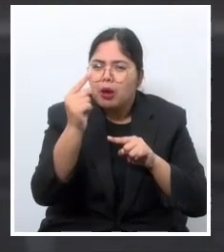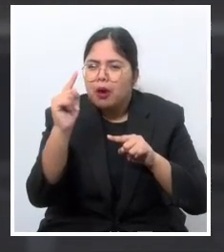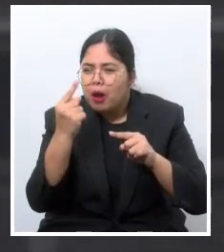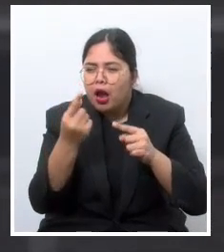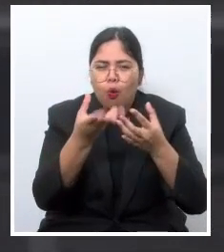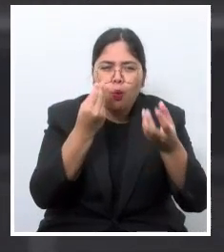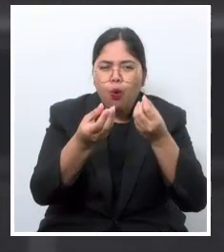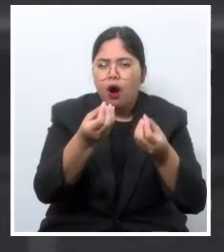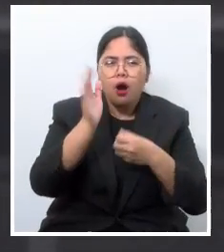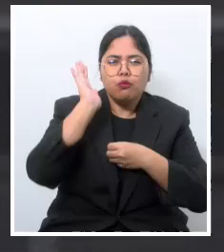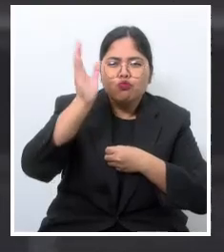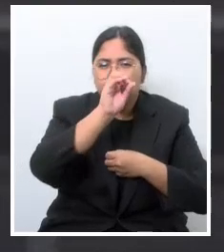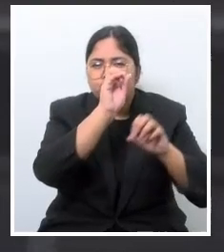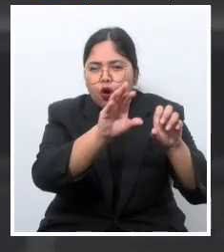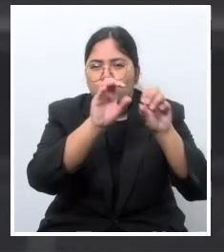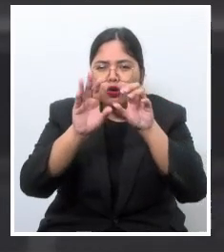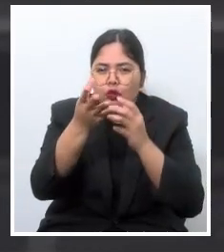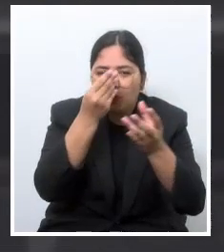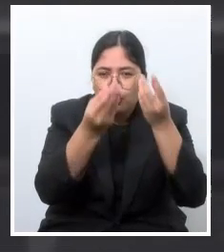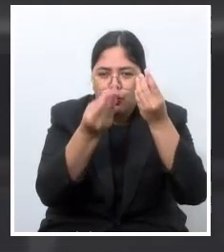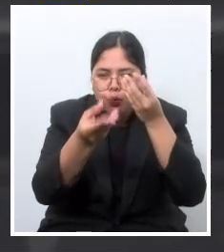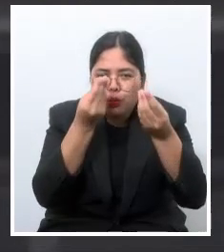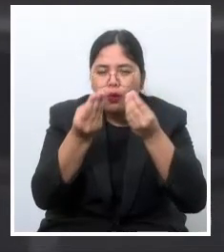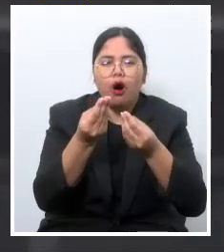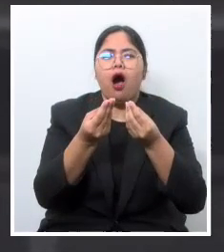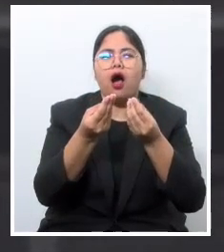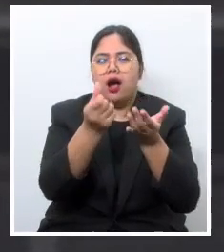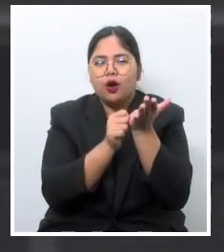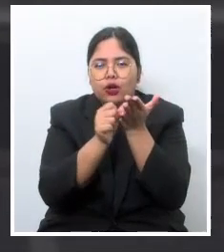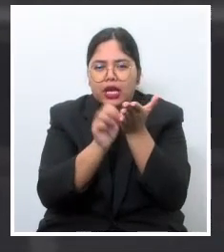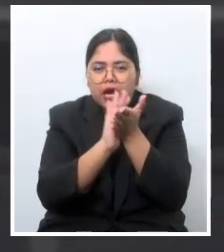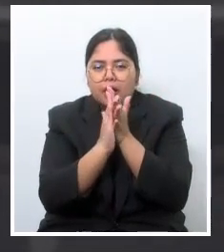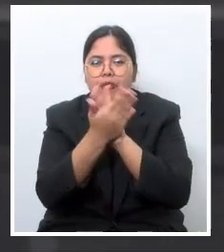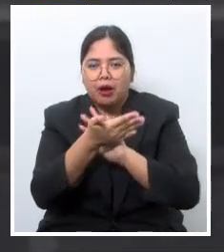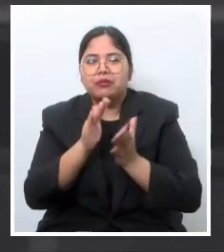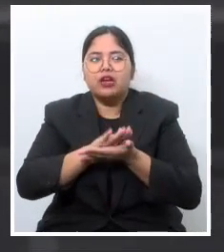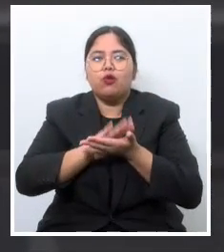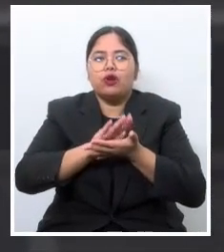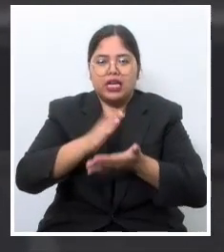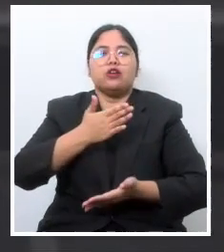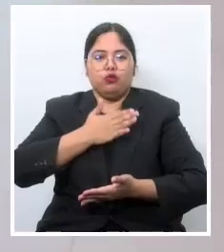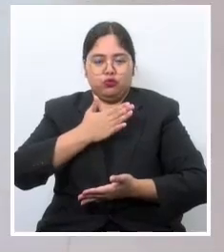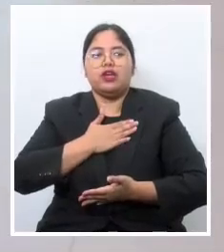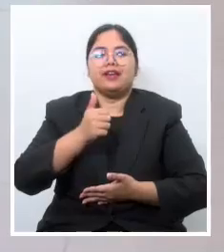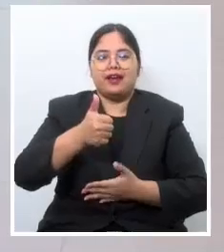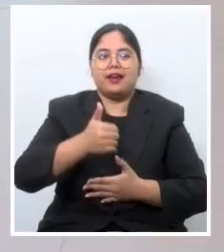ได้เราได้ซึมซับเราได้เรียนรู้แล้วก็นำไปปรับใช้ที่โรงเรียนได้เป็นอย่างดีเลย